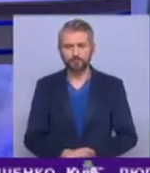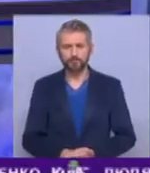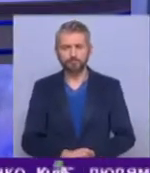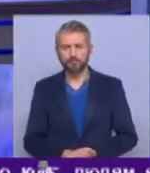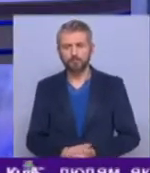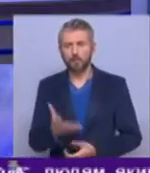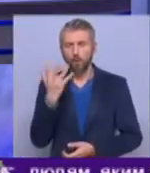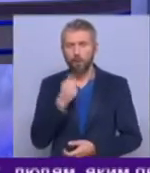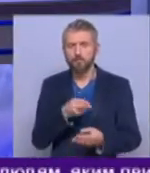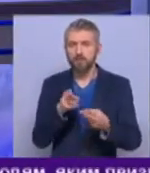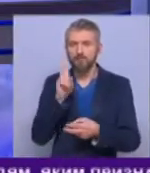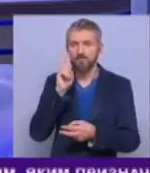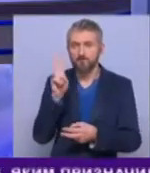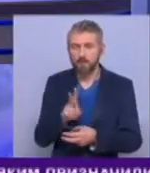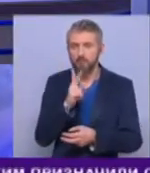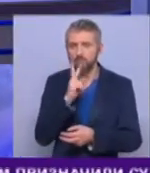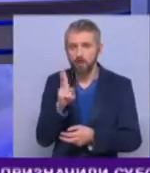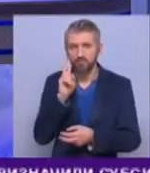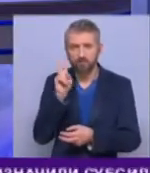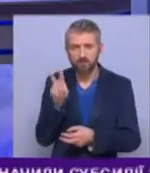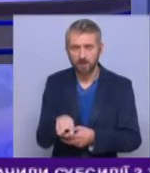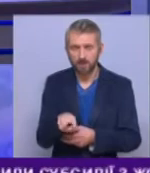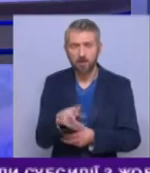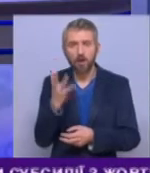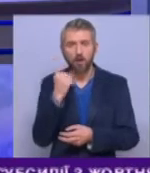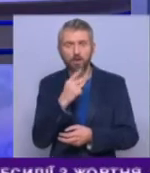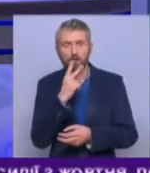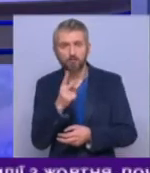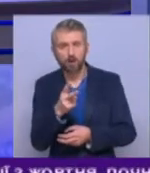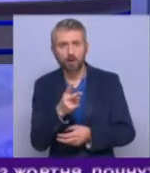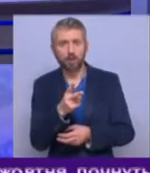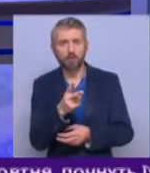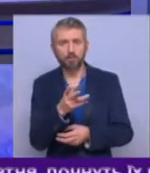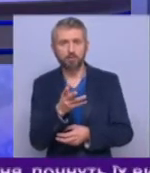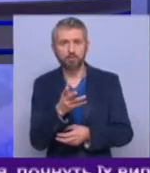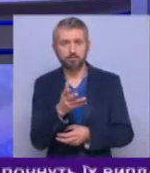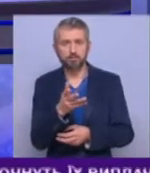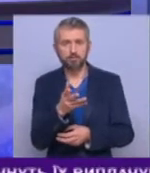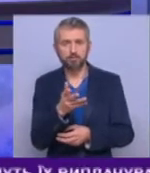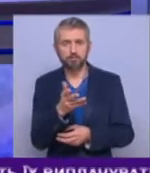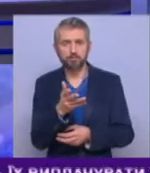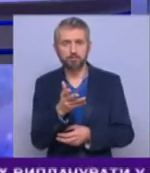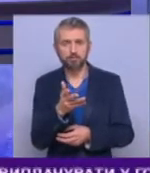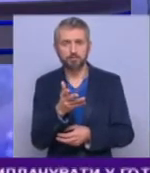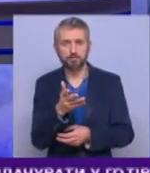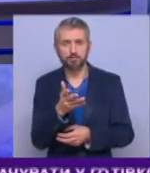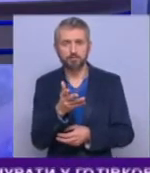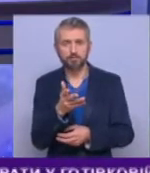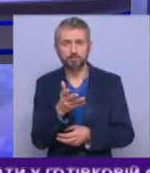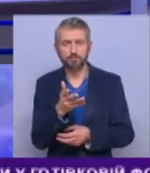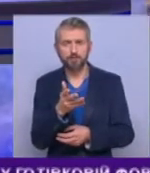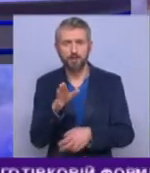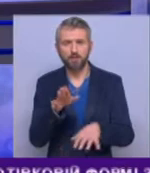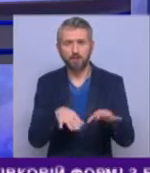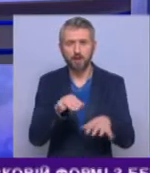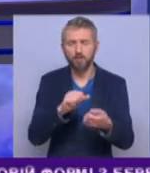Бо коли ти заїжджаєш в Відень, ти бачиш Відень. Нас заїжджаєш, ти бачиш, купи тут, баня тут, лазня тут, ще там склад такий,